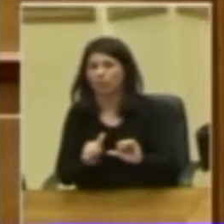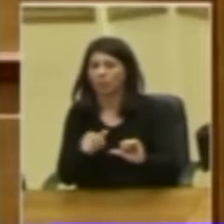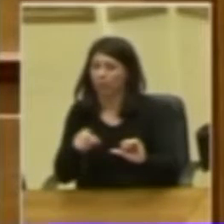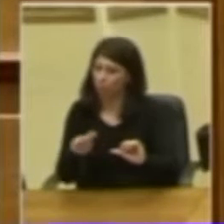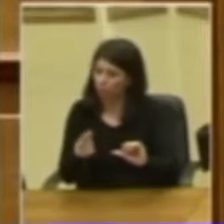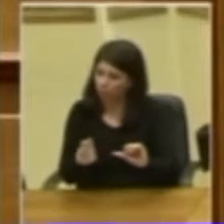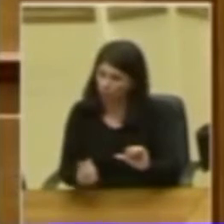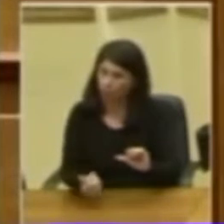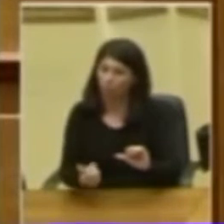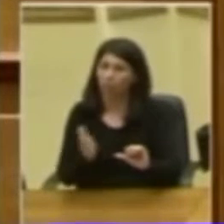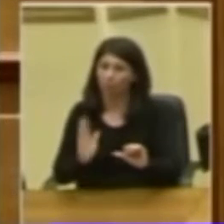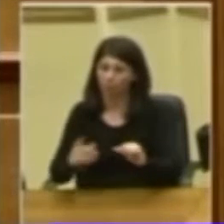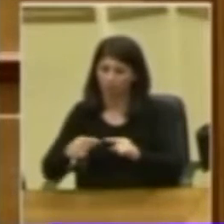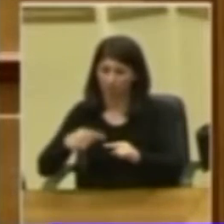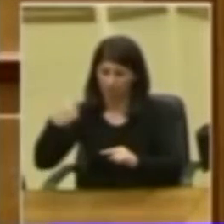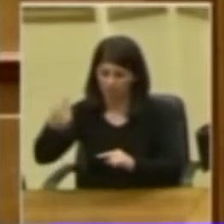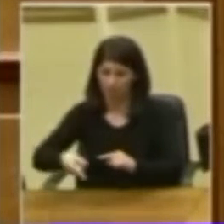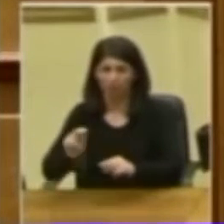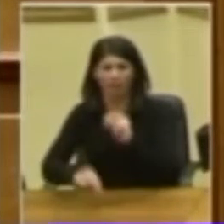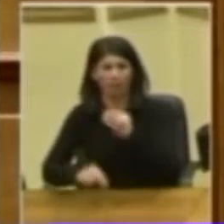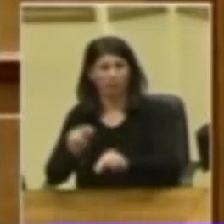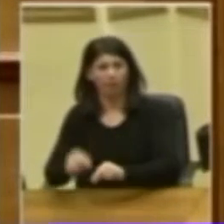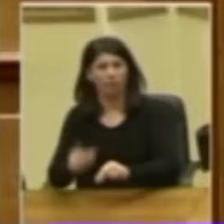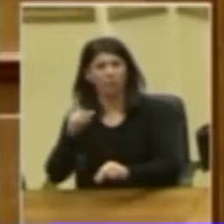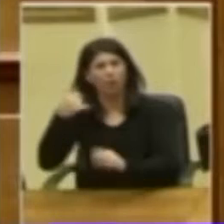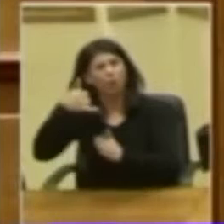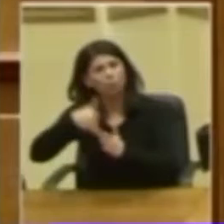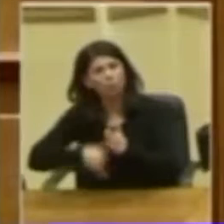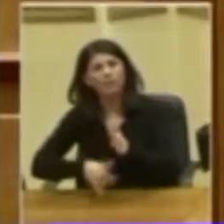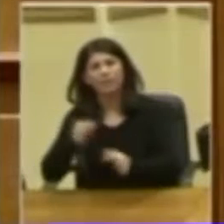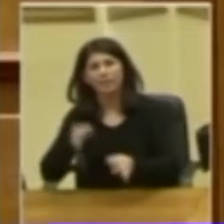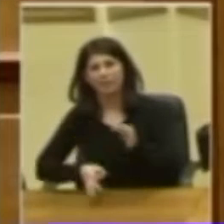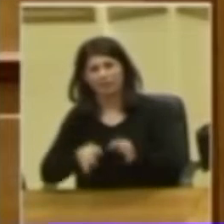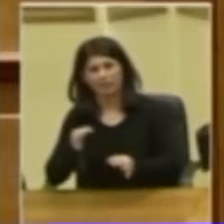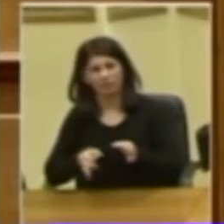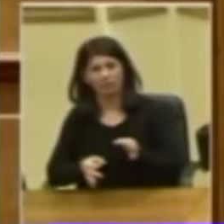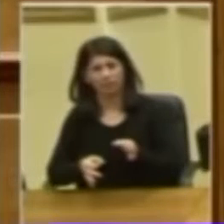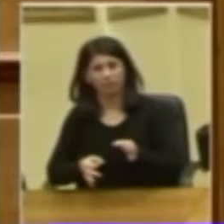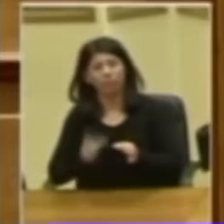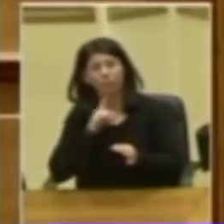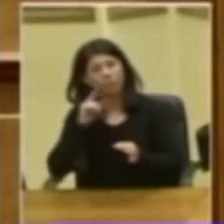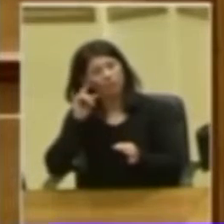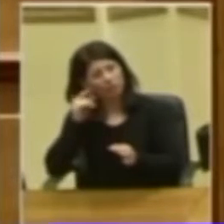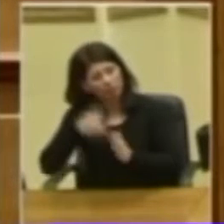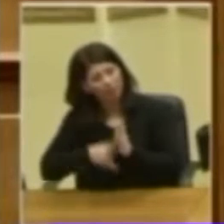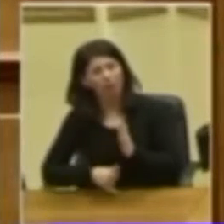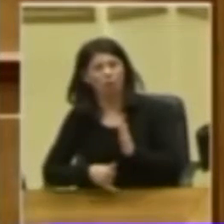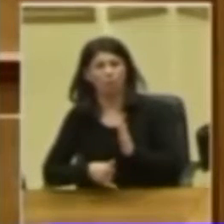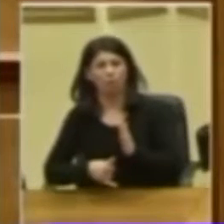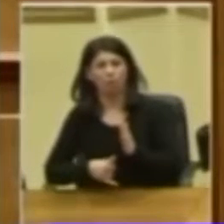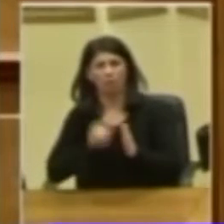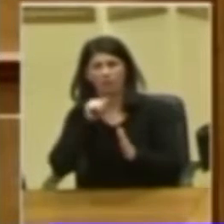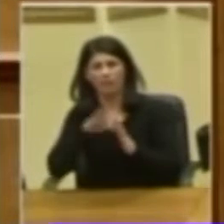τρόπο τις επόμενες εκλογές σε μια ουσιαστική συζήτηση για το ίδιο το περιεχόμενο